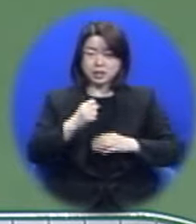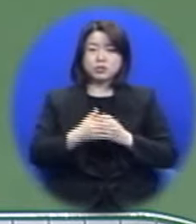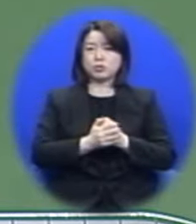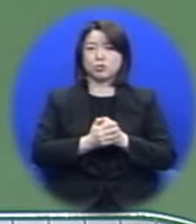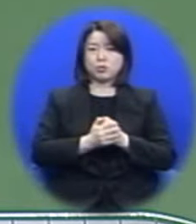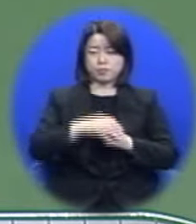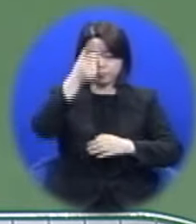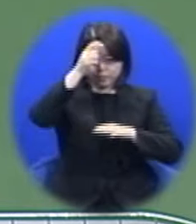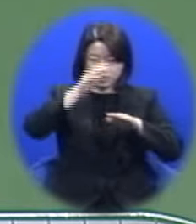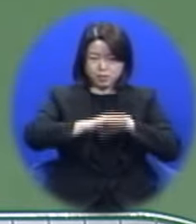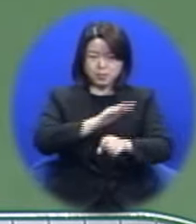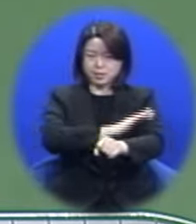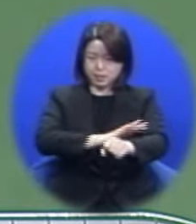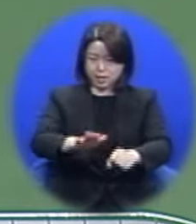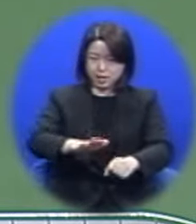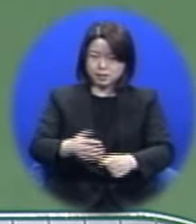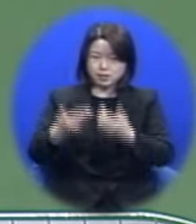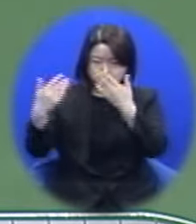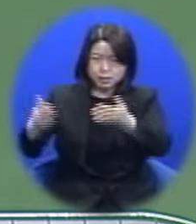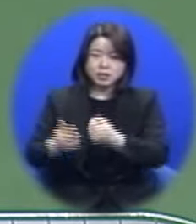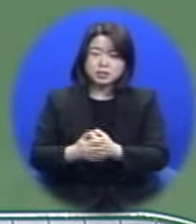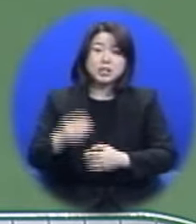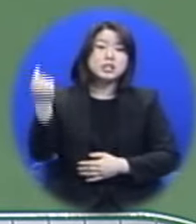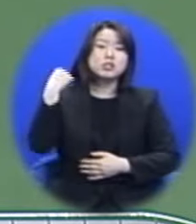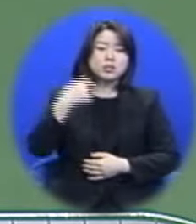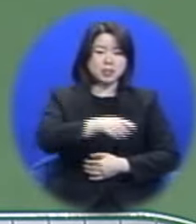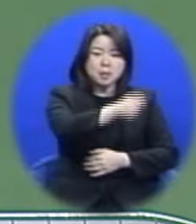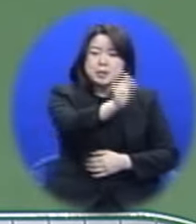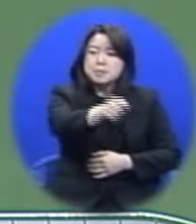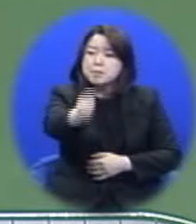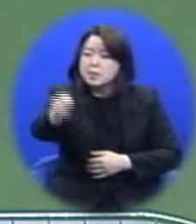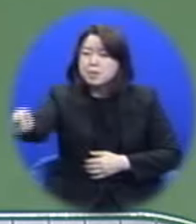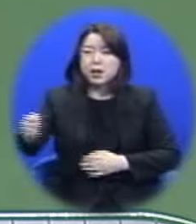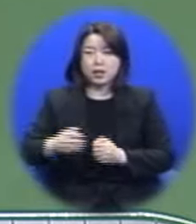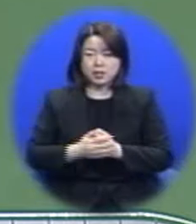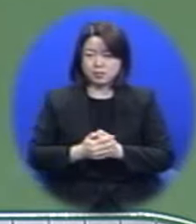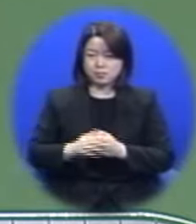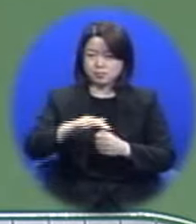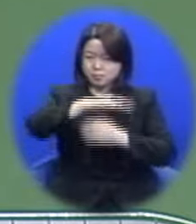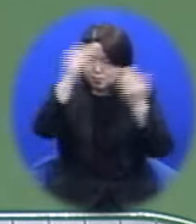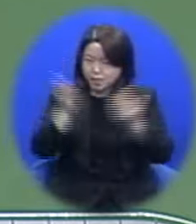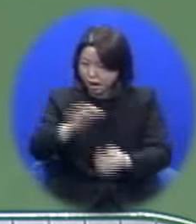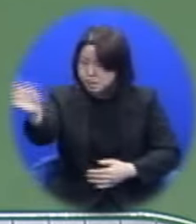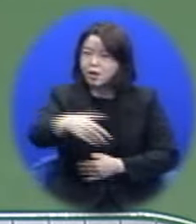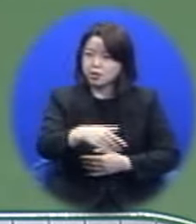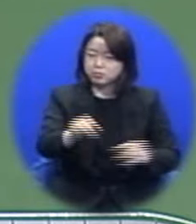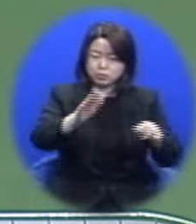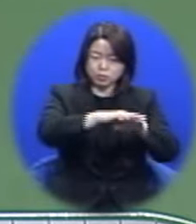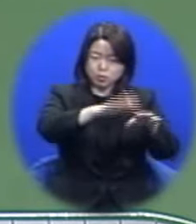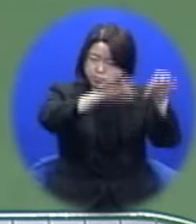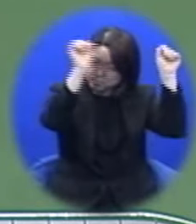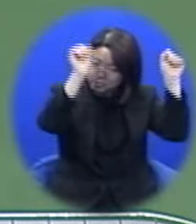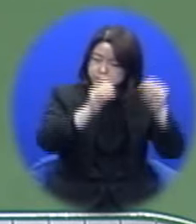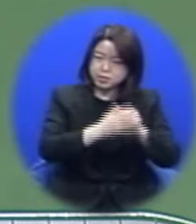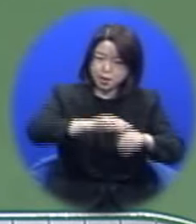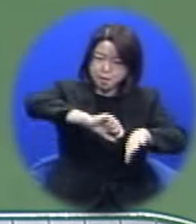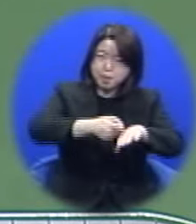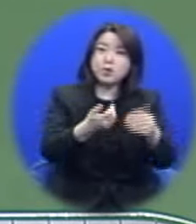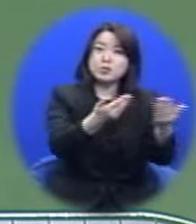예배 제대로 드려야지 뒤에서 얼굴, 머리를 때리기도 하시고 다 나와 손 들고 있어 벌 주기도